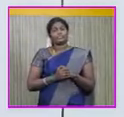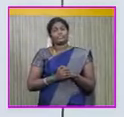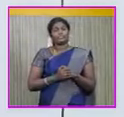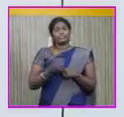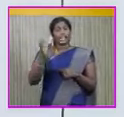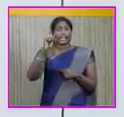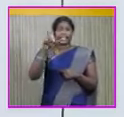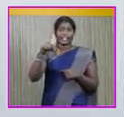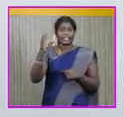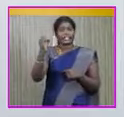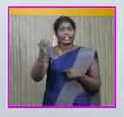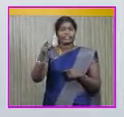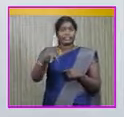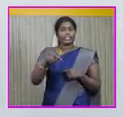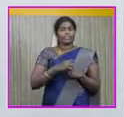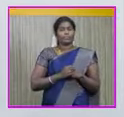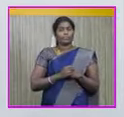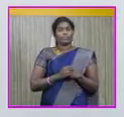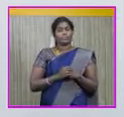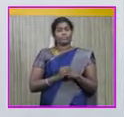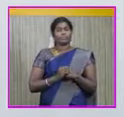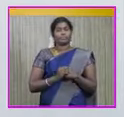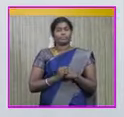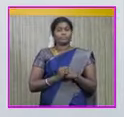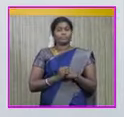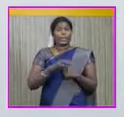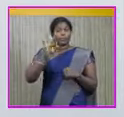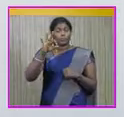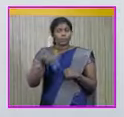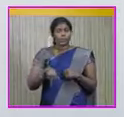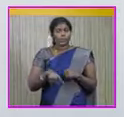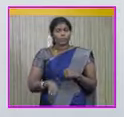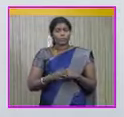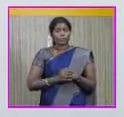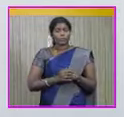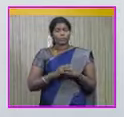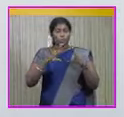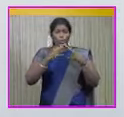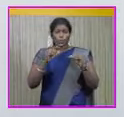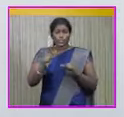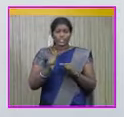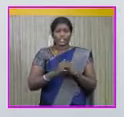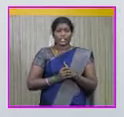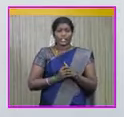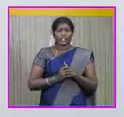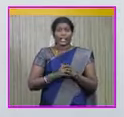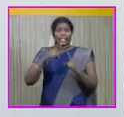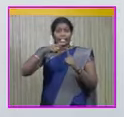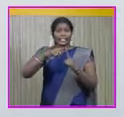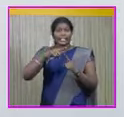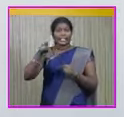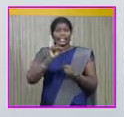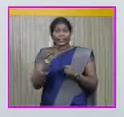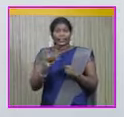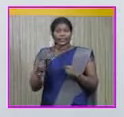போகிறோம்? 70 டிகிரின்னு போட்டு முடிக்கிறோம். மூணாவதாக உள்ள அந்த ஜோடி கோணங்கள் கோணம் டி ஈக்குவல் டு